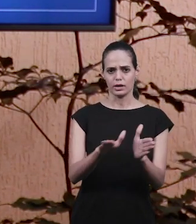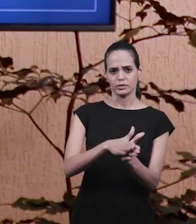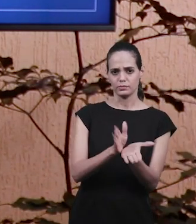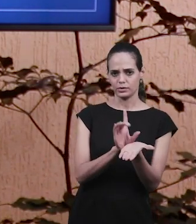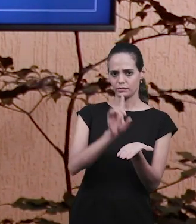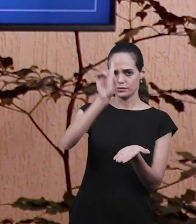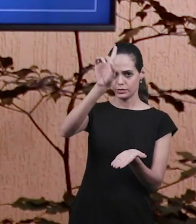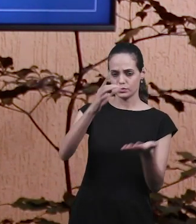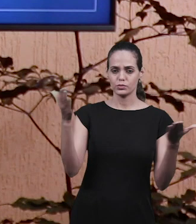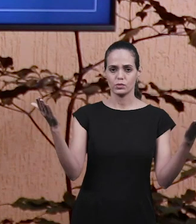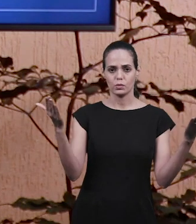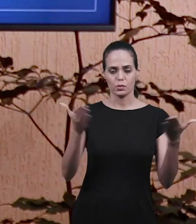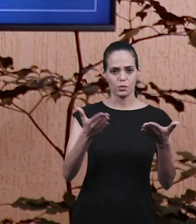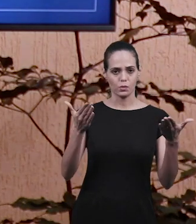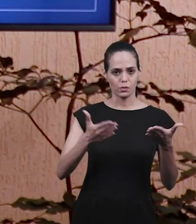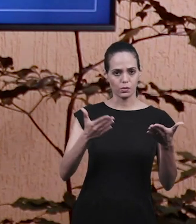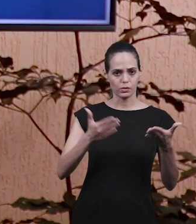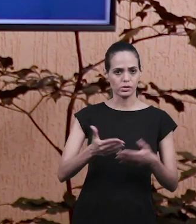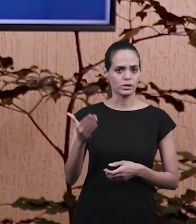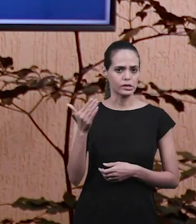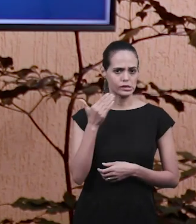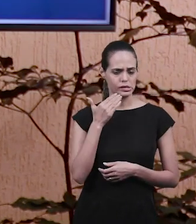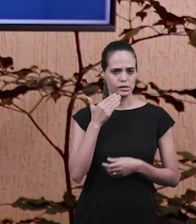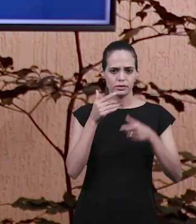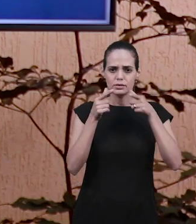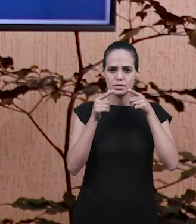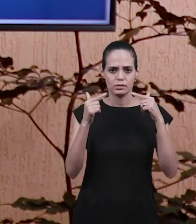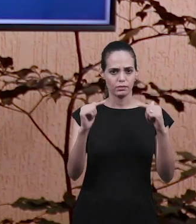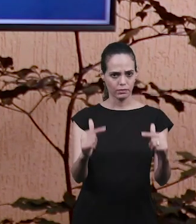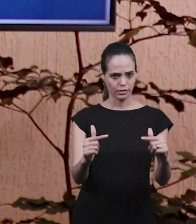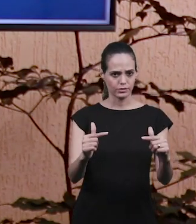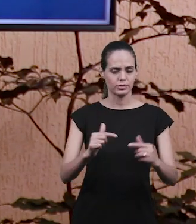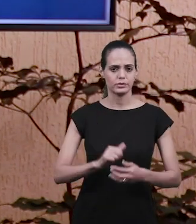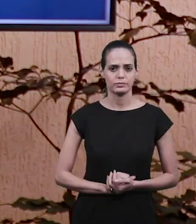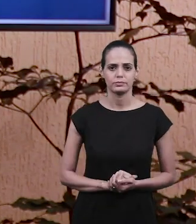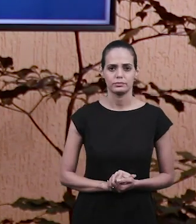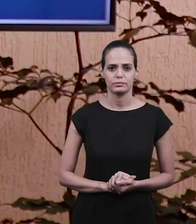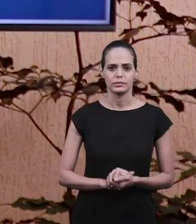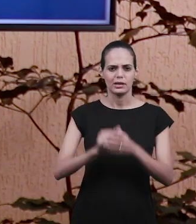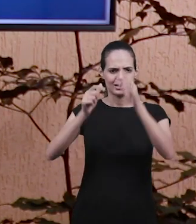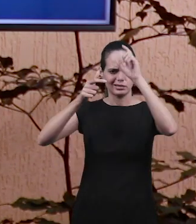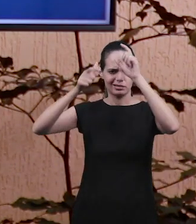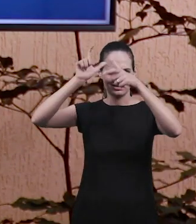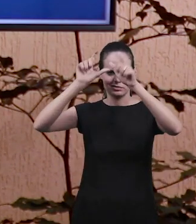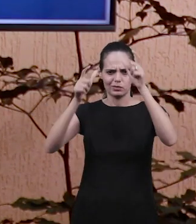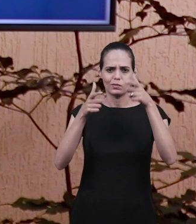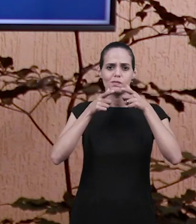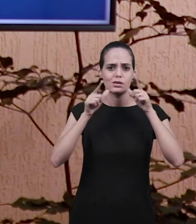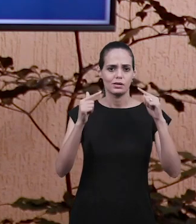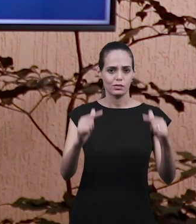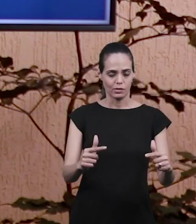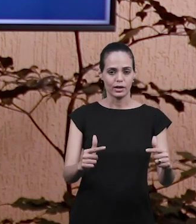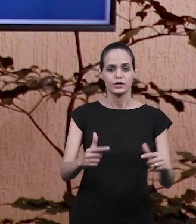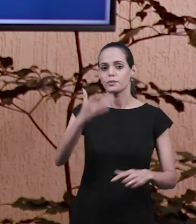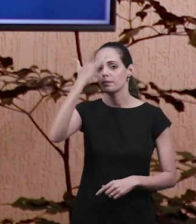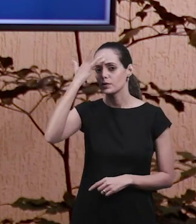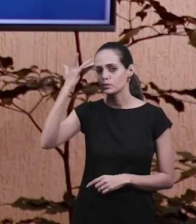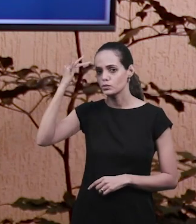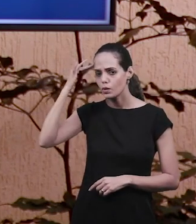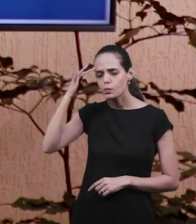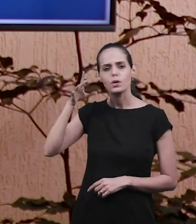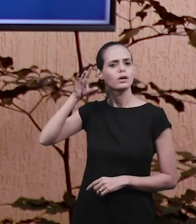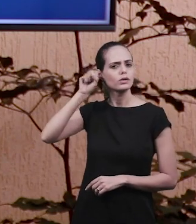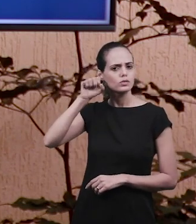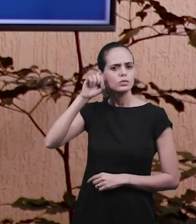allons parler des dysfonctionnements de langage. Le dysfonctionnement de langage pour les enfants qui écoutent